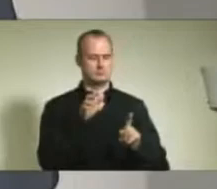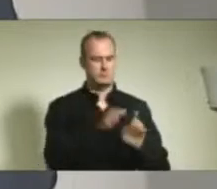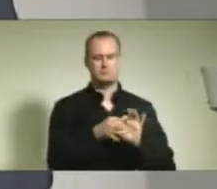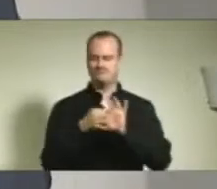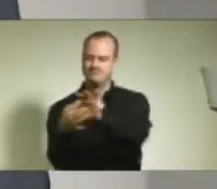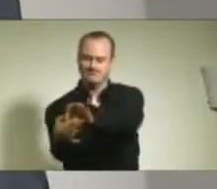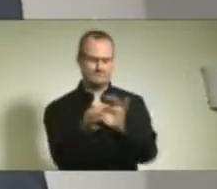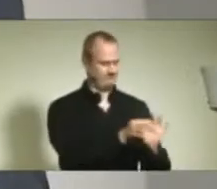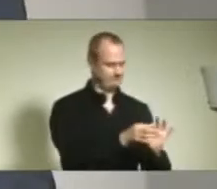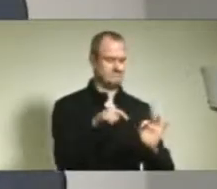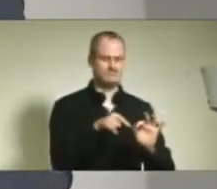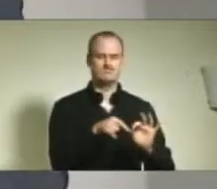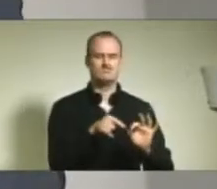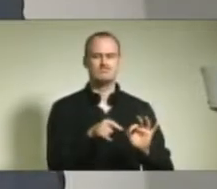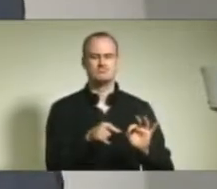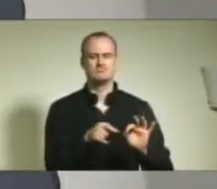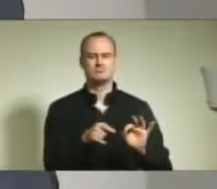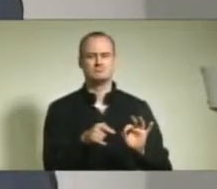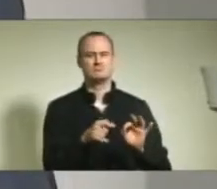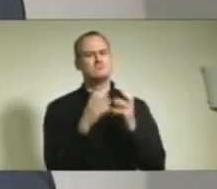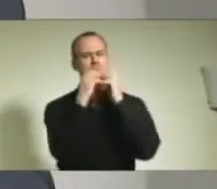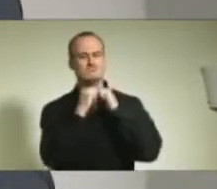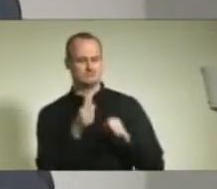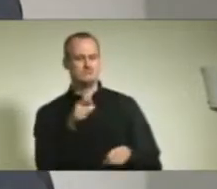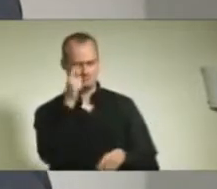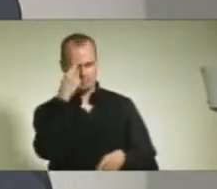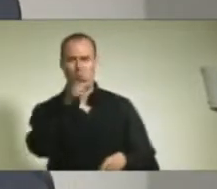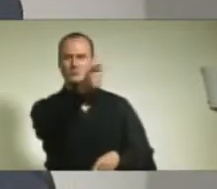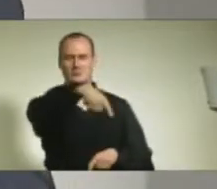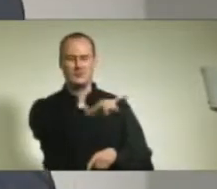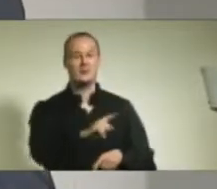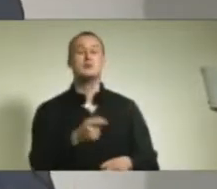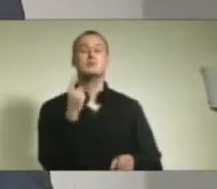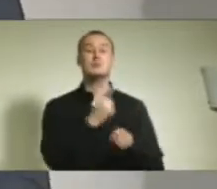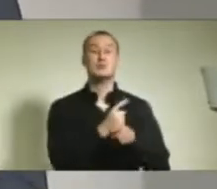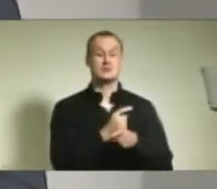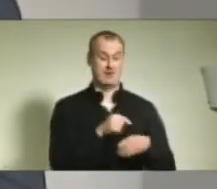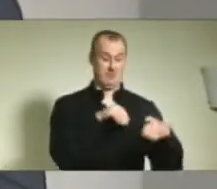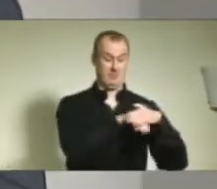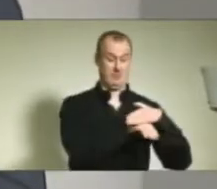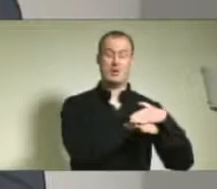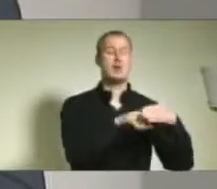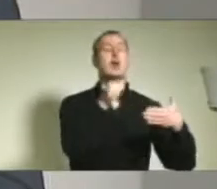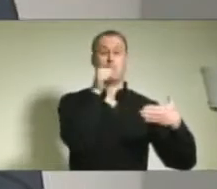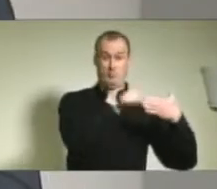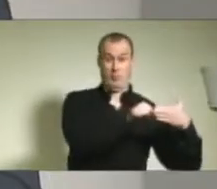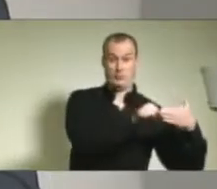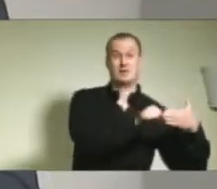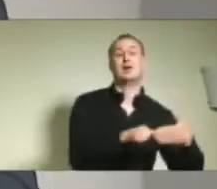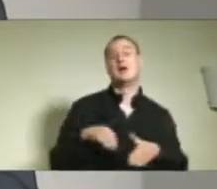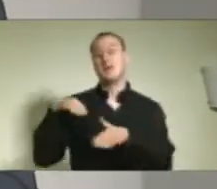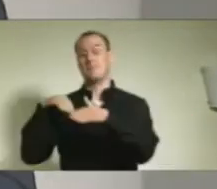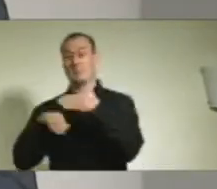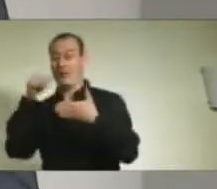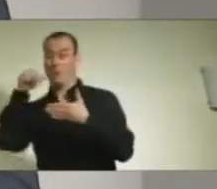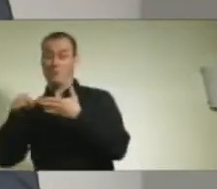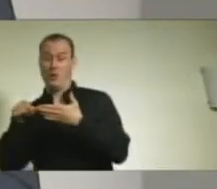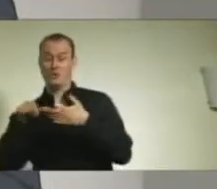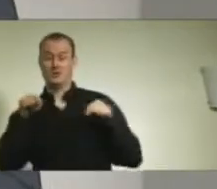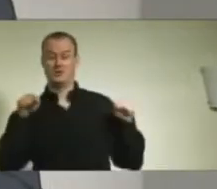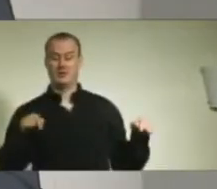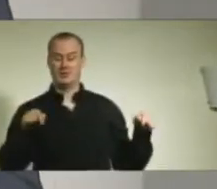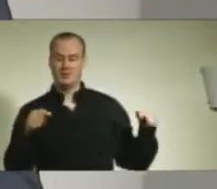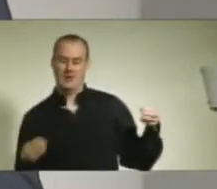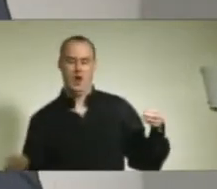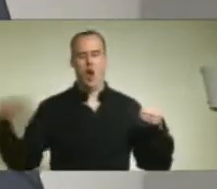le public. Et là, on voit qu'avec la banque postale, ça augmente. Surtout l'aspect social de la banque.